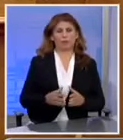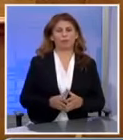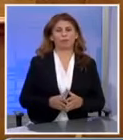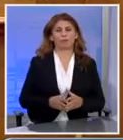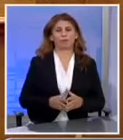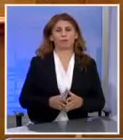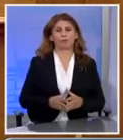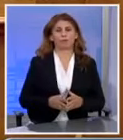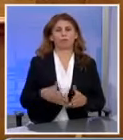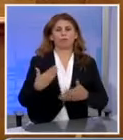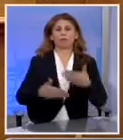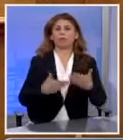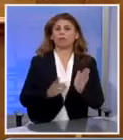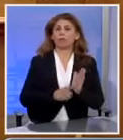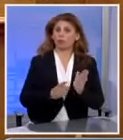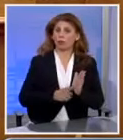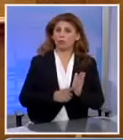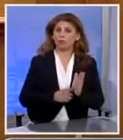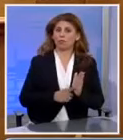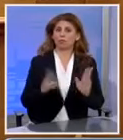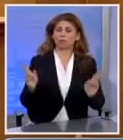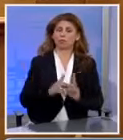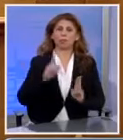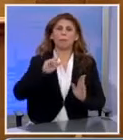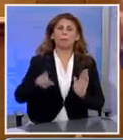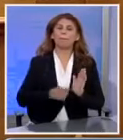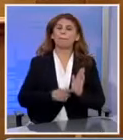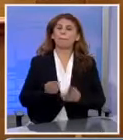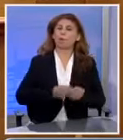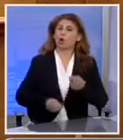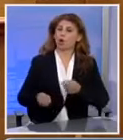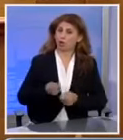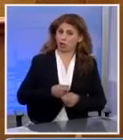σε σειρά νομοθετημάτων για την πάταξη του λαθρεμπορίου,